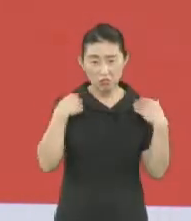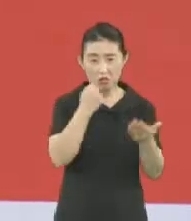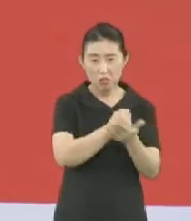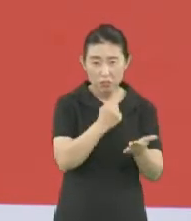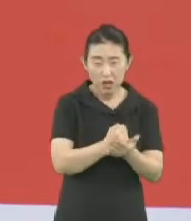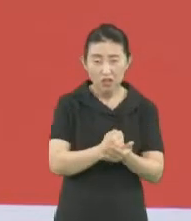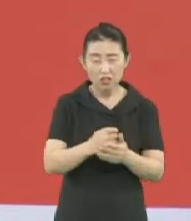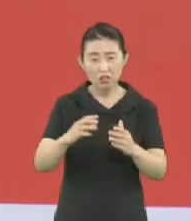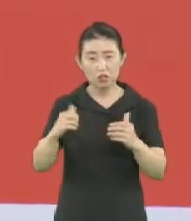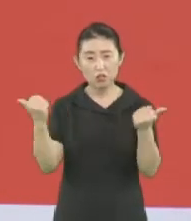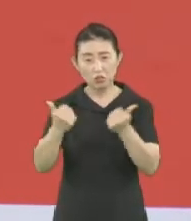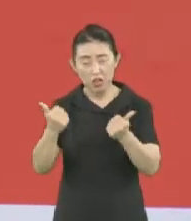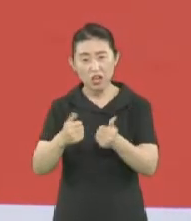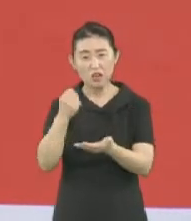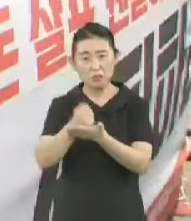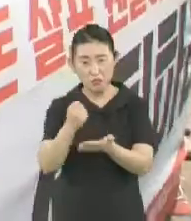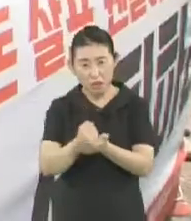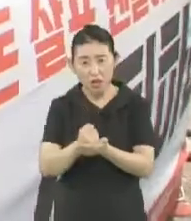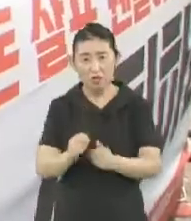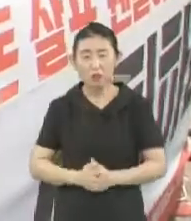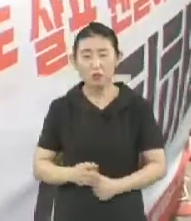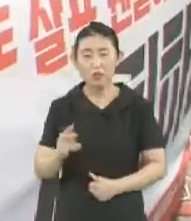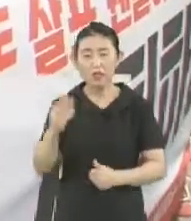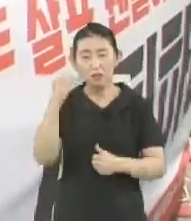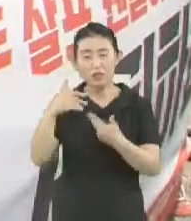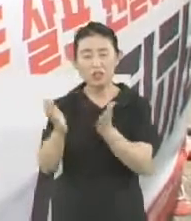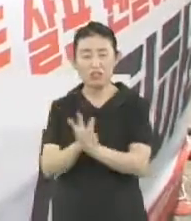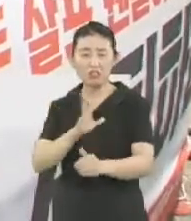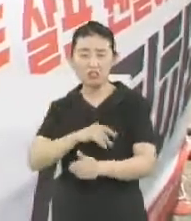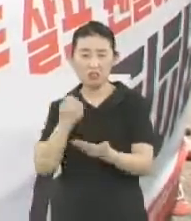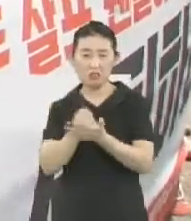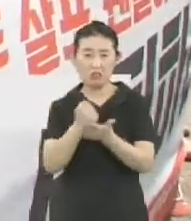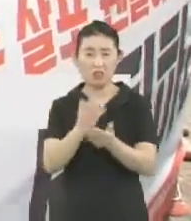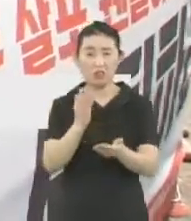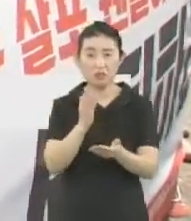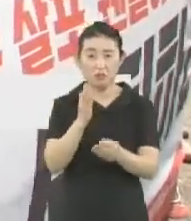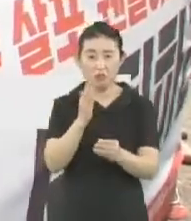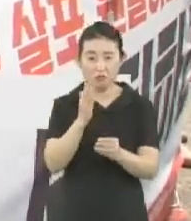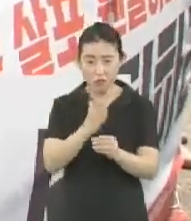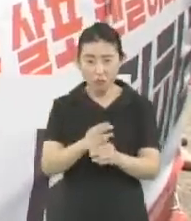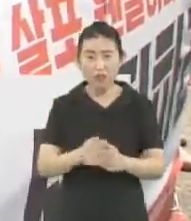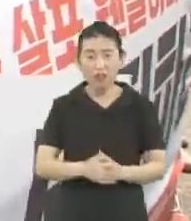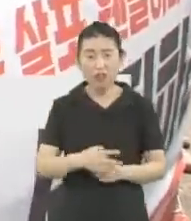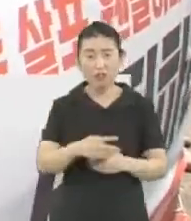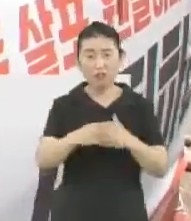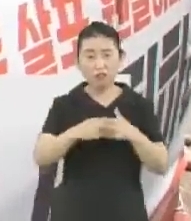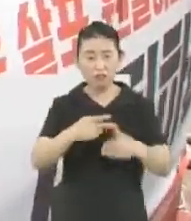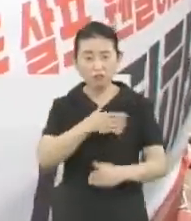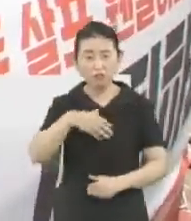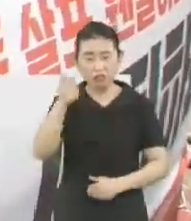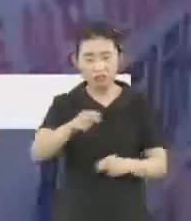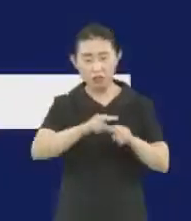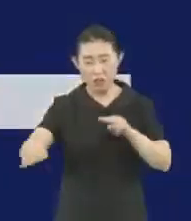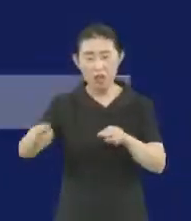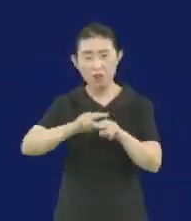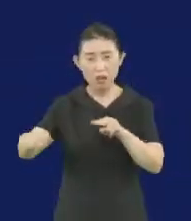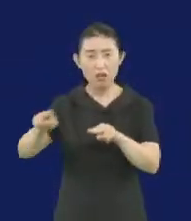비판했습니다. 대덕구청장은 즉각 사퇴하라! 사퇴하라! 사퇴하라!